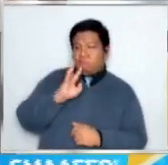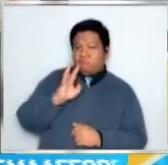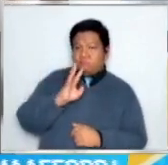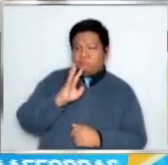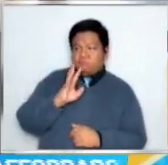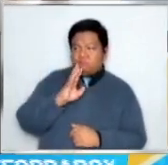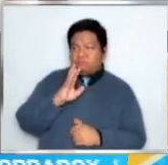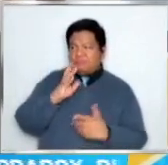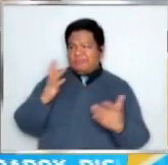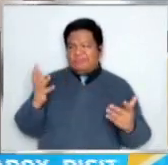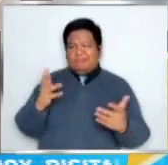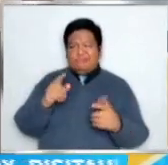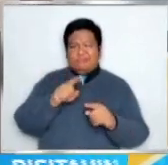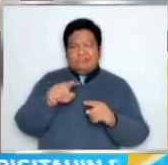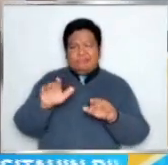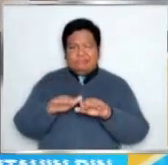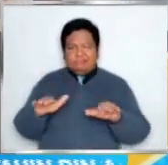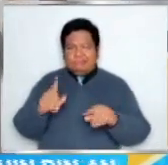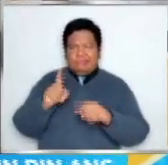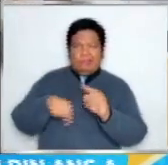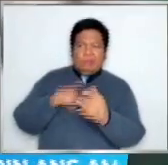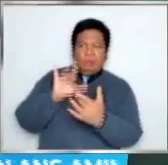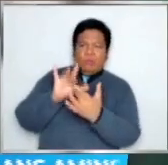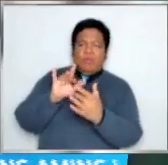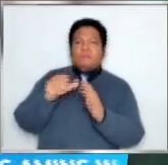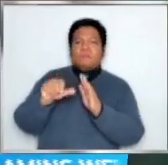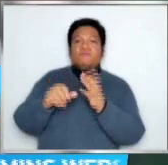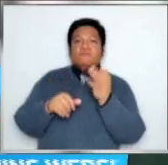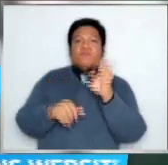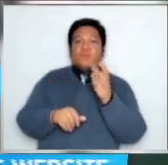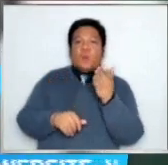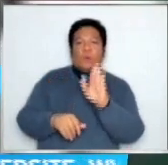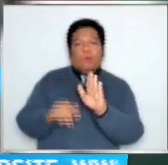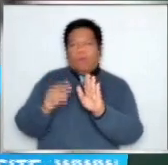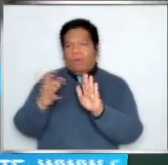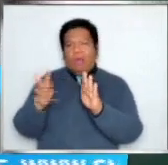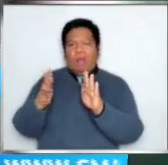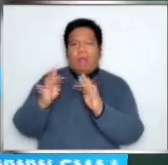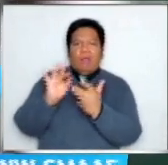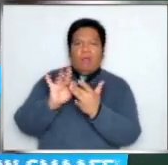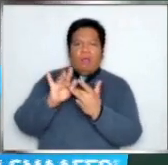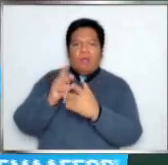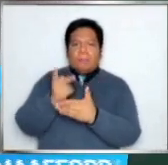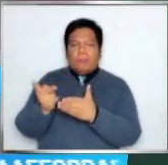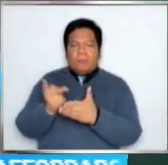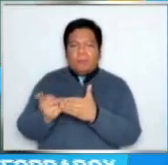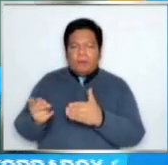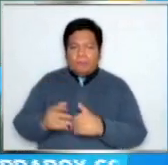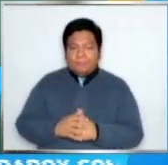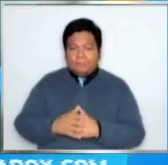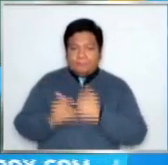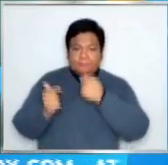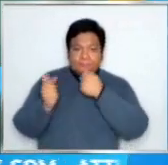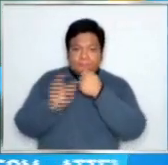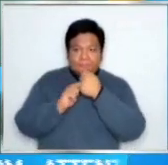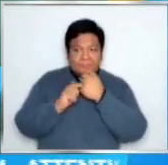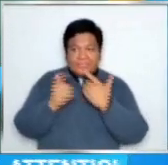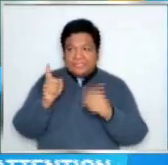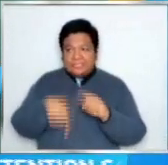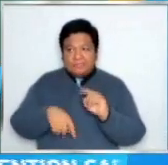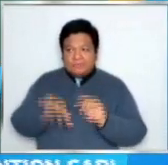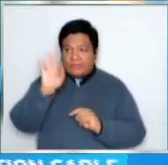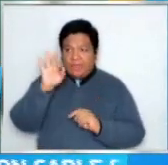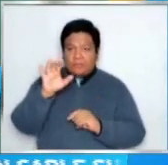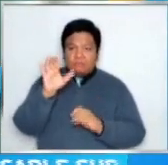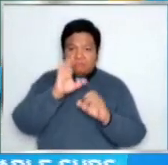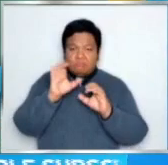sila makontak, ma'am. Muragi-block na sila, ma'am. Dahil hindi na mahagilap ang online seller, ang CSWD na